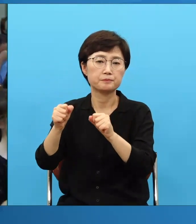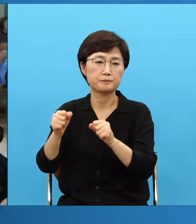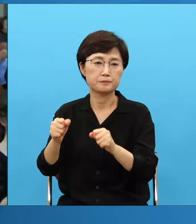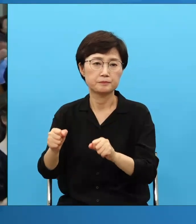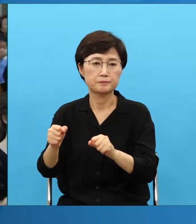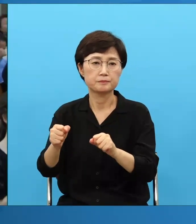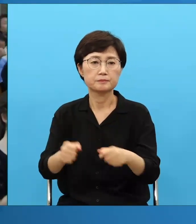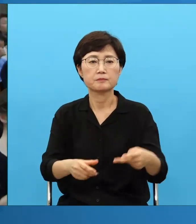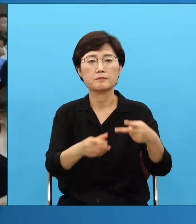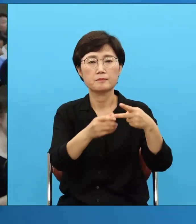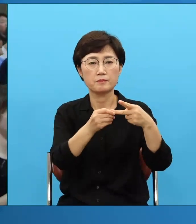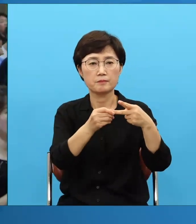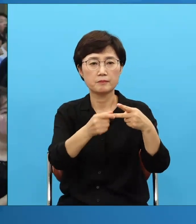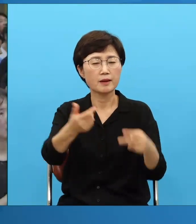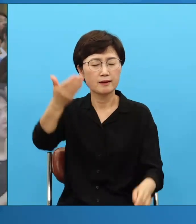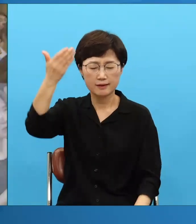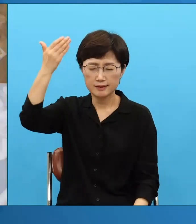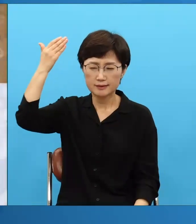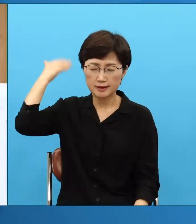함께하니라